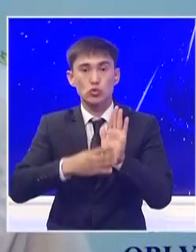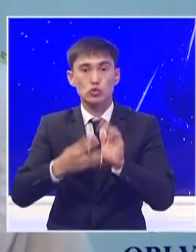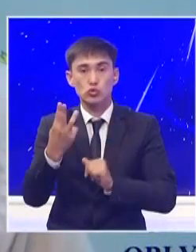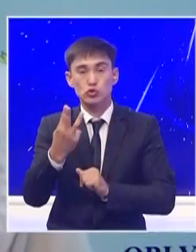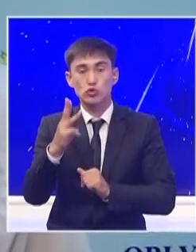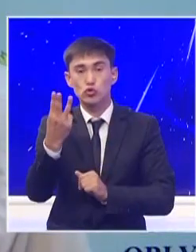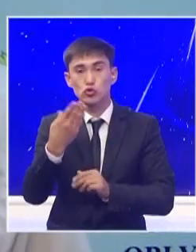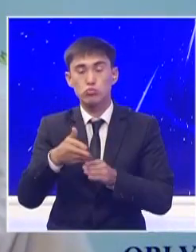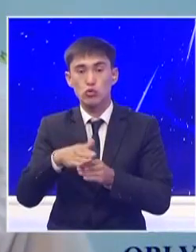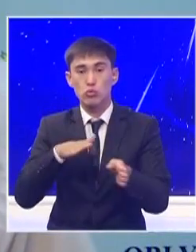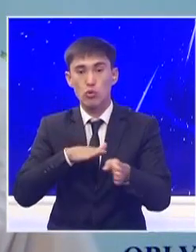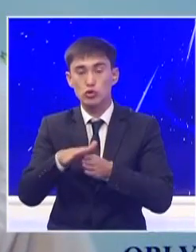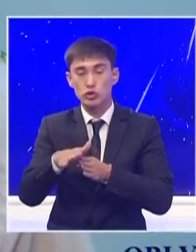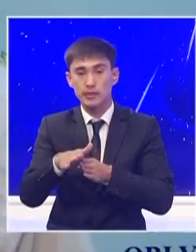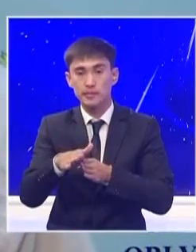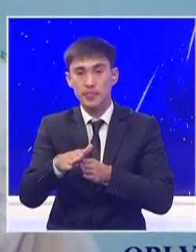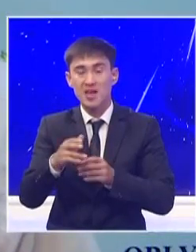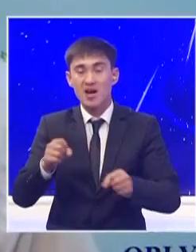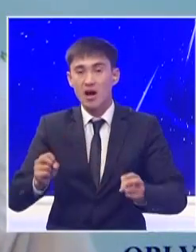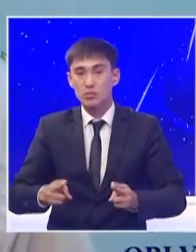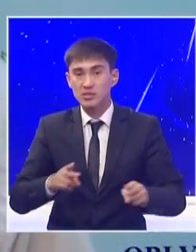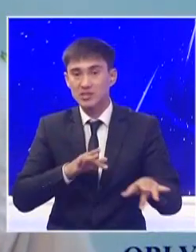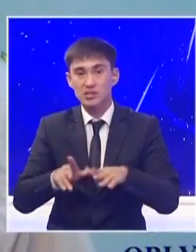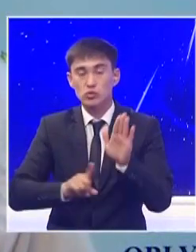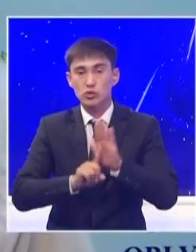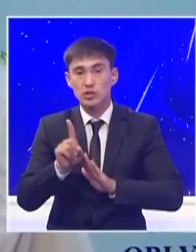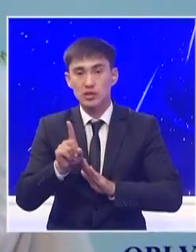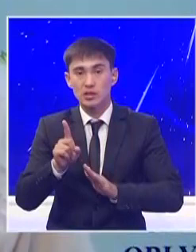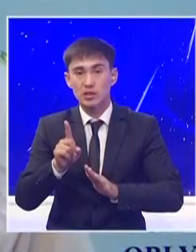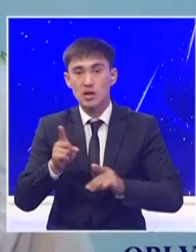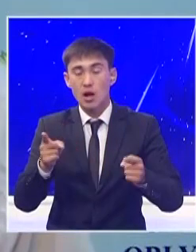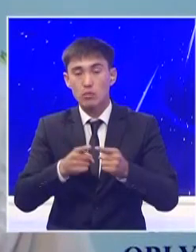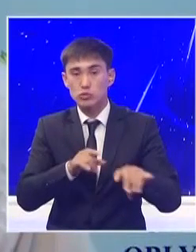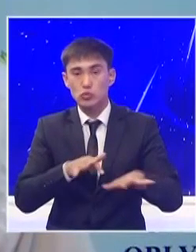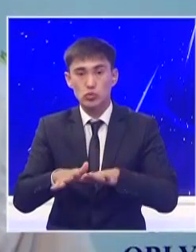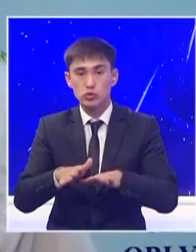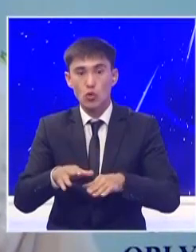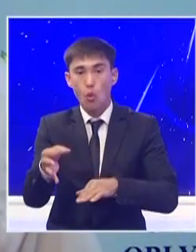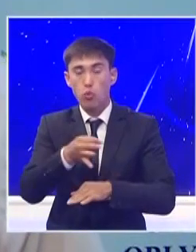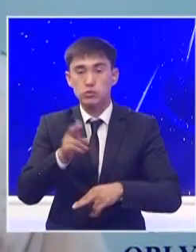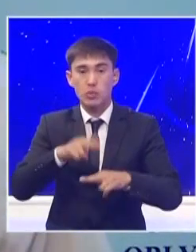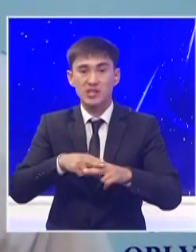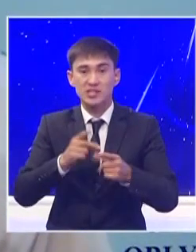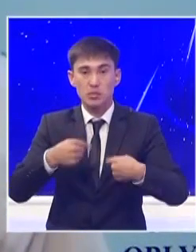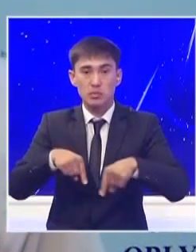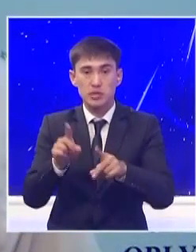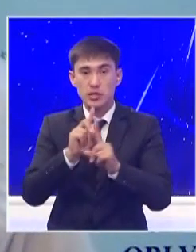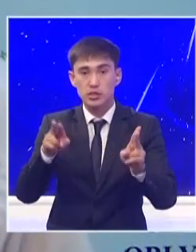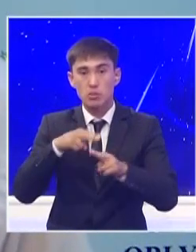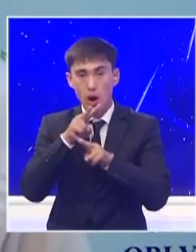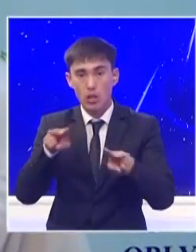3 бөлігі бойынша қылмыстық іс қозғалды. Қылмыстық іс облыстық полиция департаментінің ерекше бақылауына